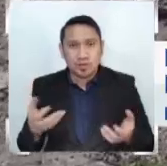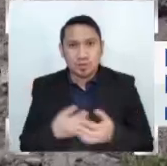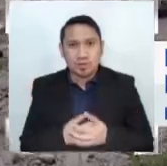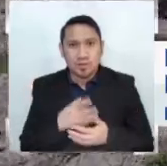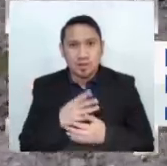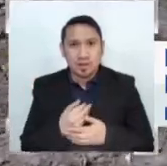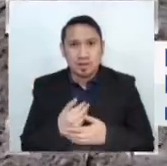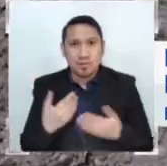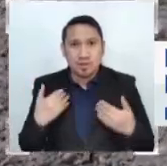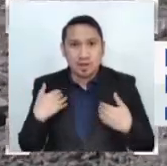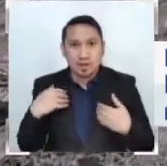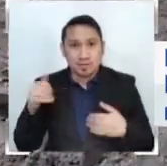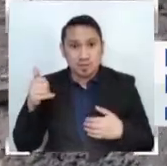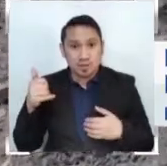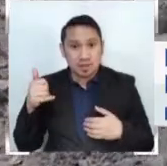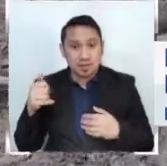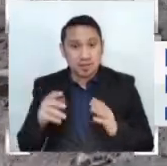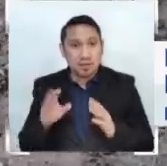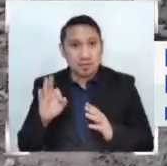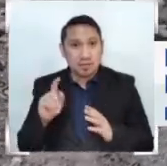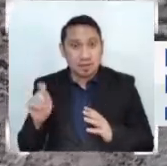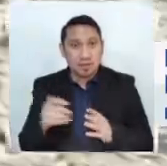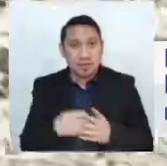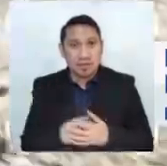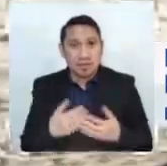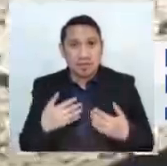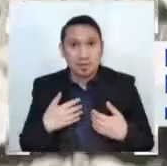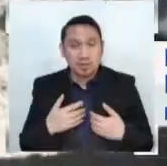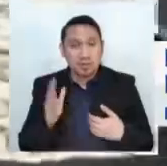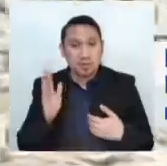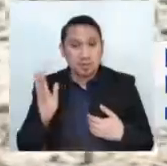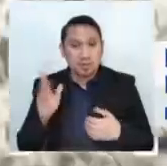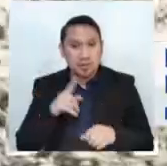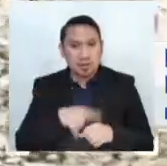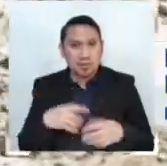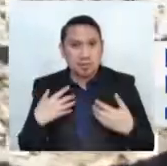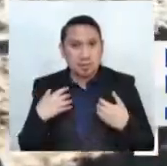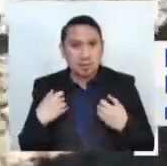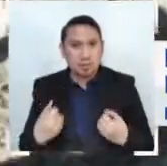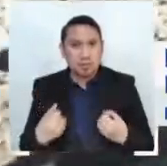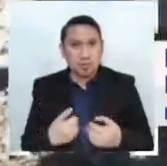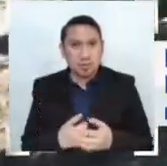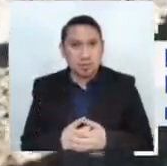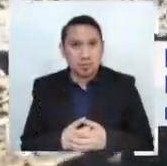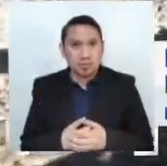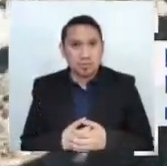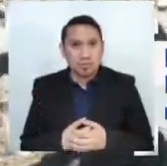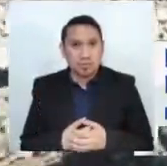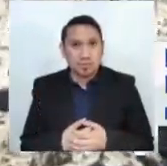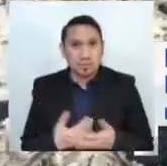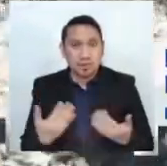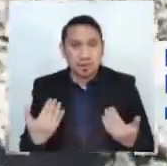talampakan. At sa taglay na 200 horsepower, 50 times na mas malakas ito kumpara sa karaniwang tao. Sumasailalim sa